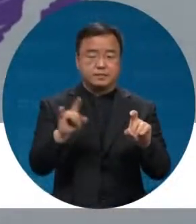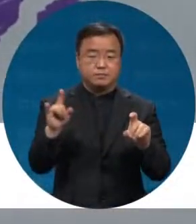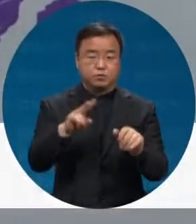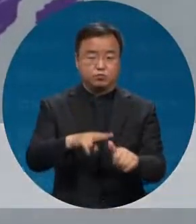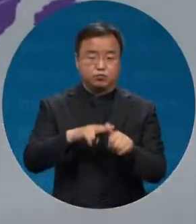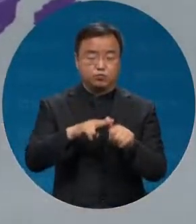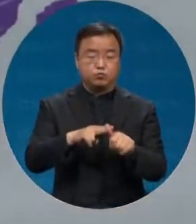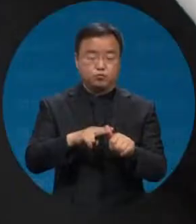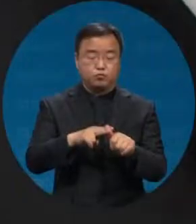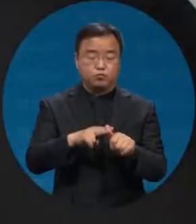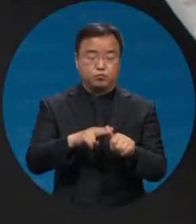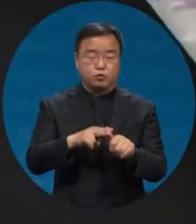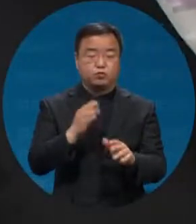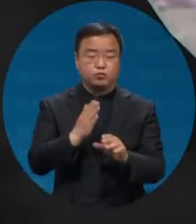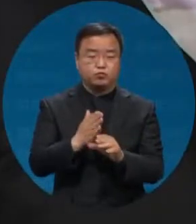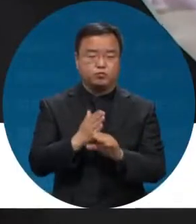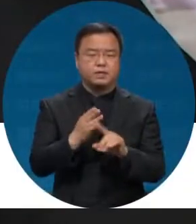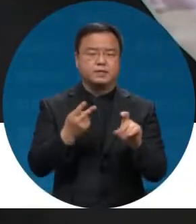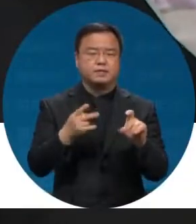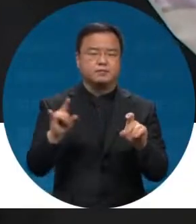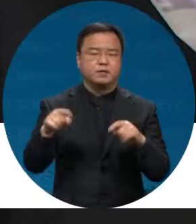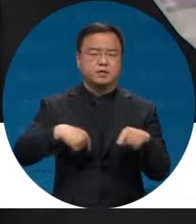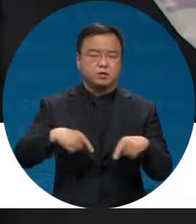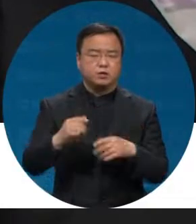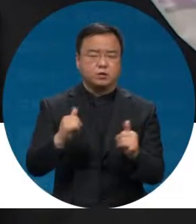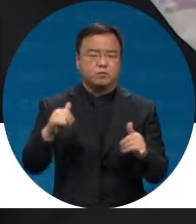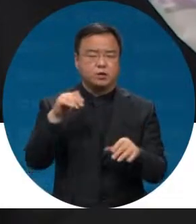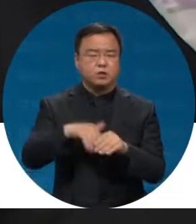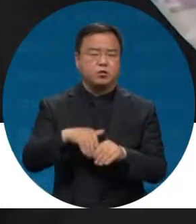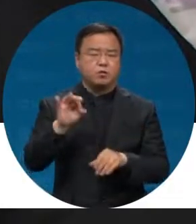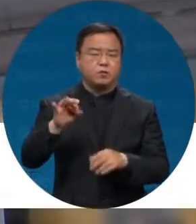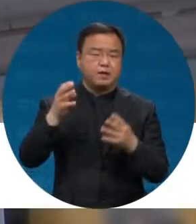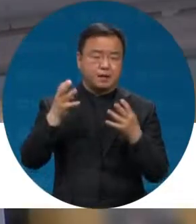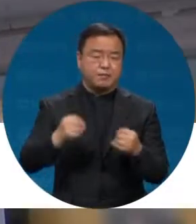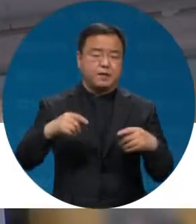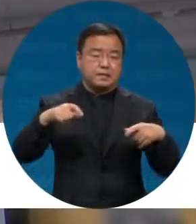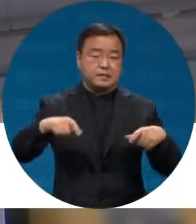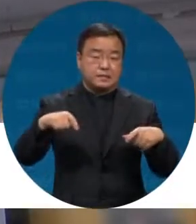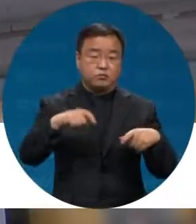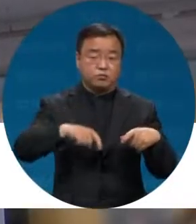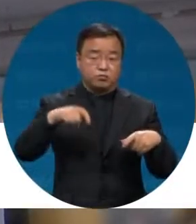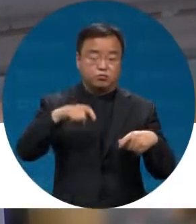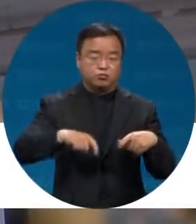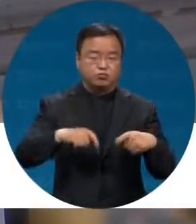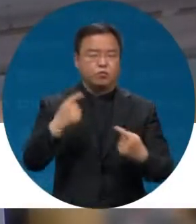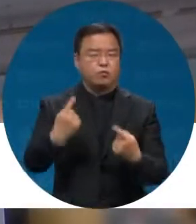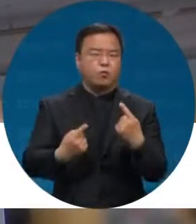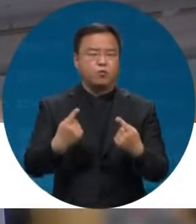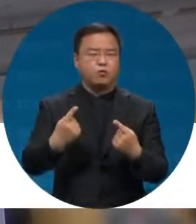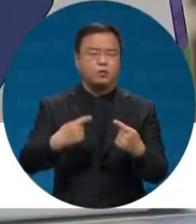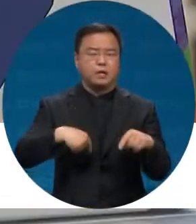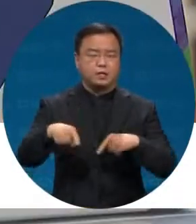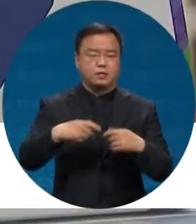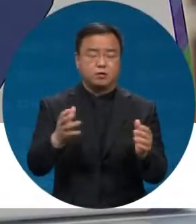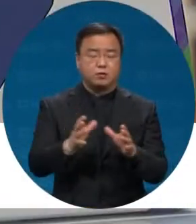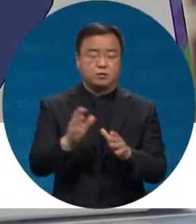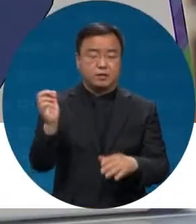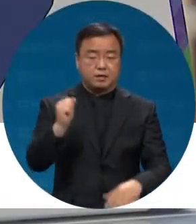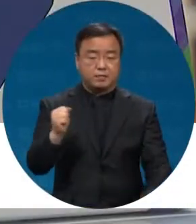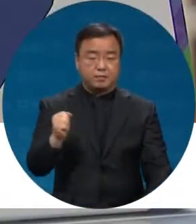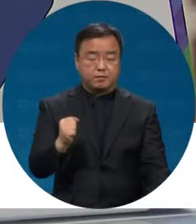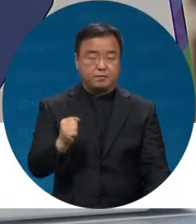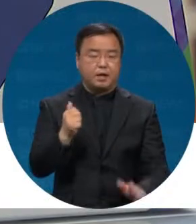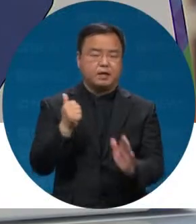있습니다. 10대 정치인들은 선거 비용이 많이 드는 지역구 선거보다 정당 소속 비례대표로 출마 방향을 잡는